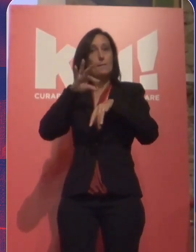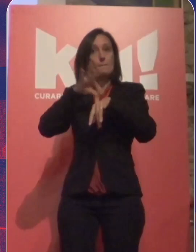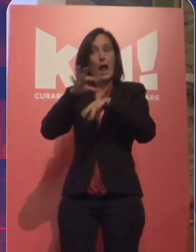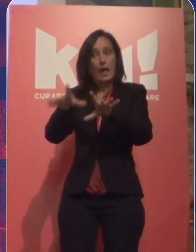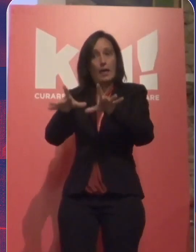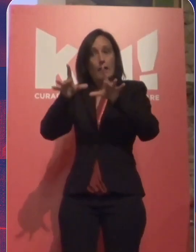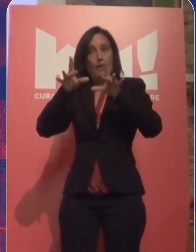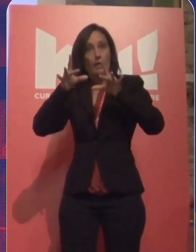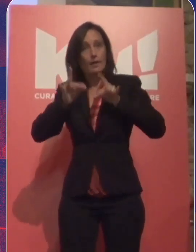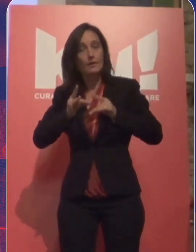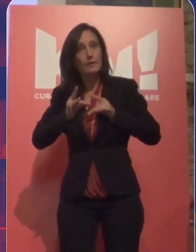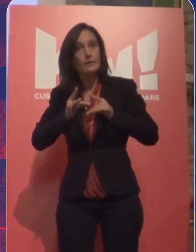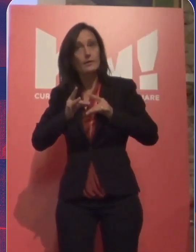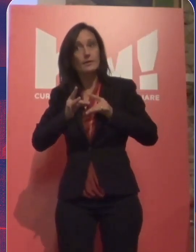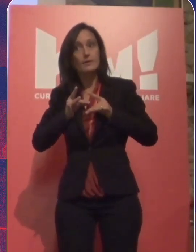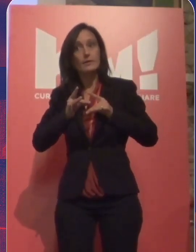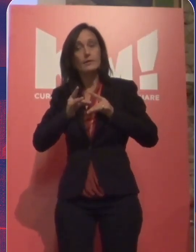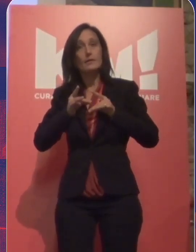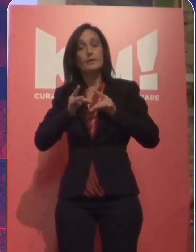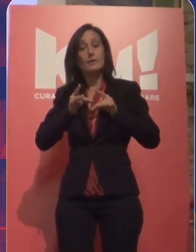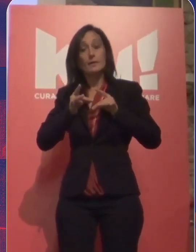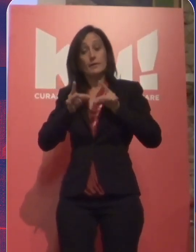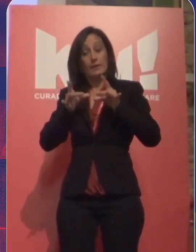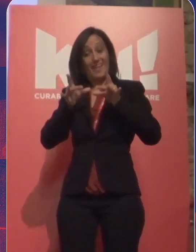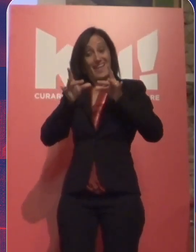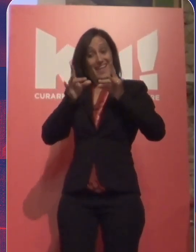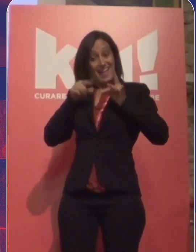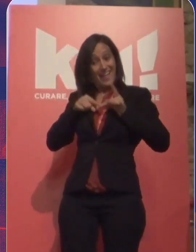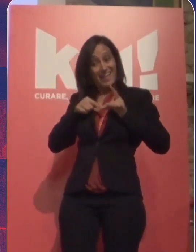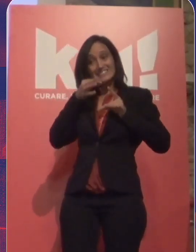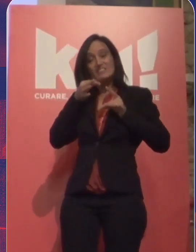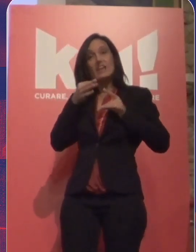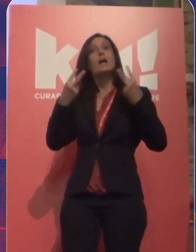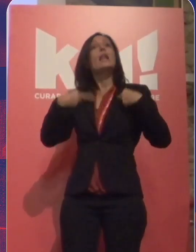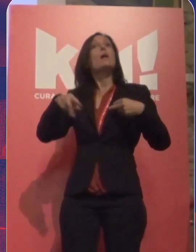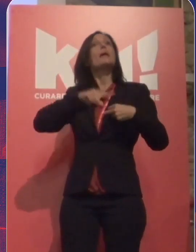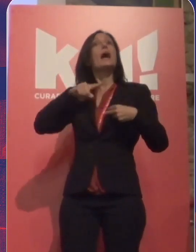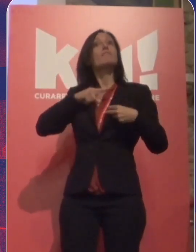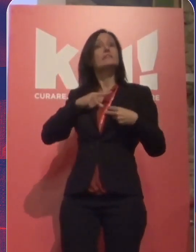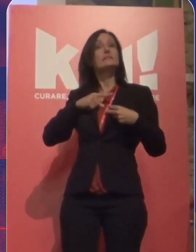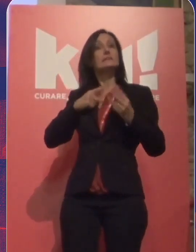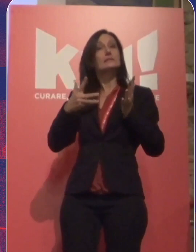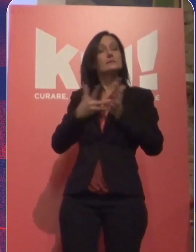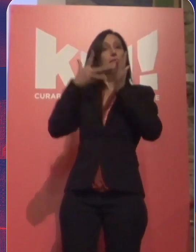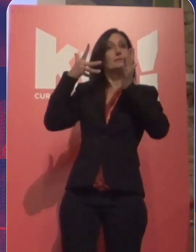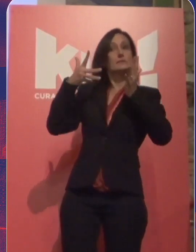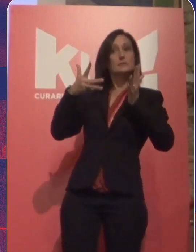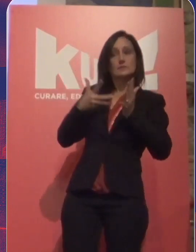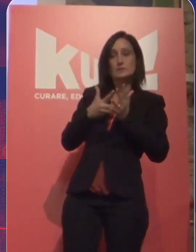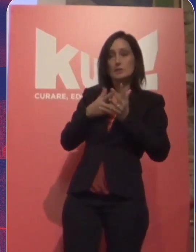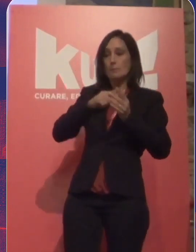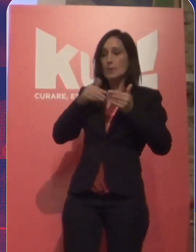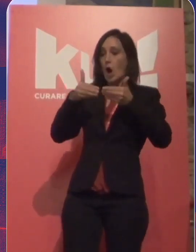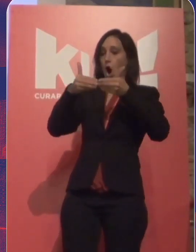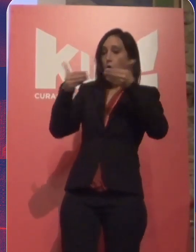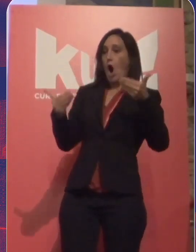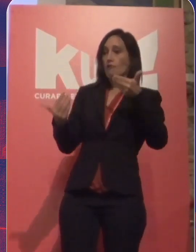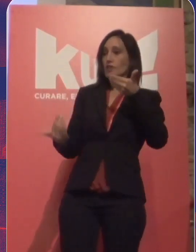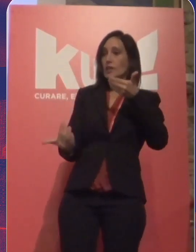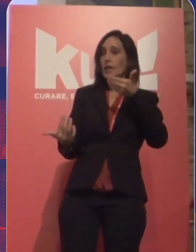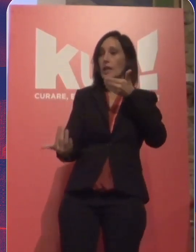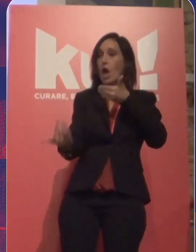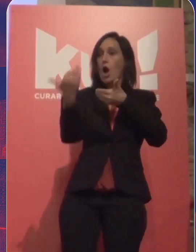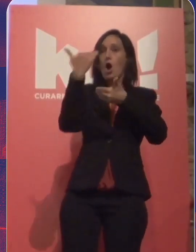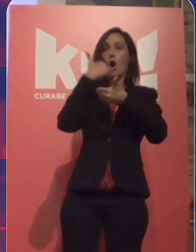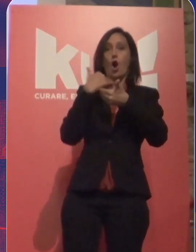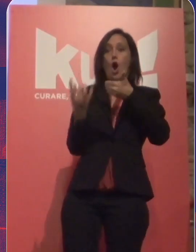qualcosa che attenta appunto alla nostra vita che viola il confine che viola il confine la